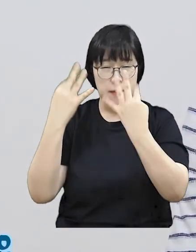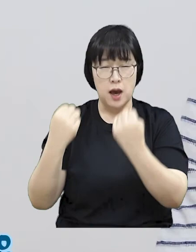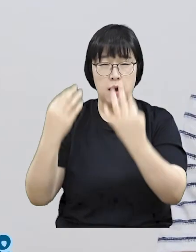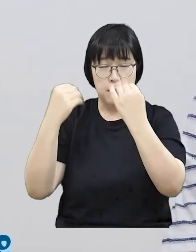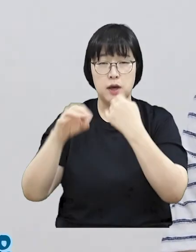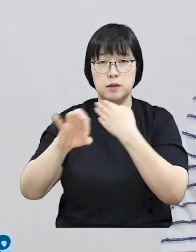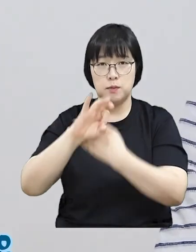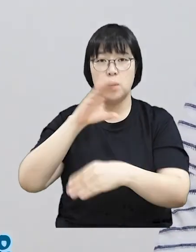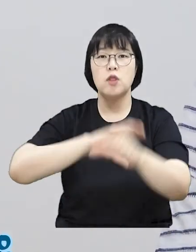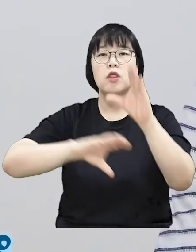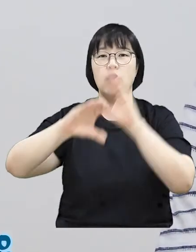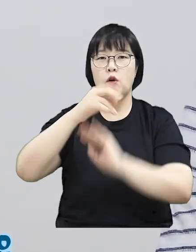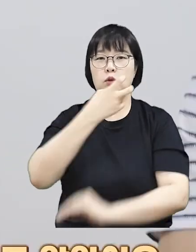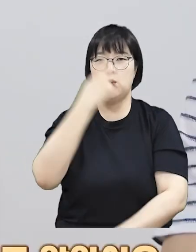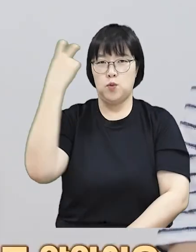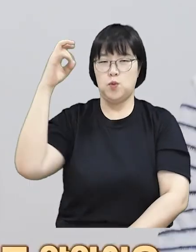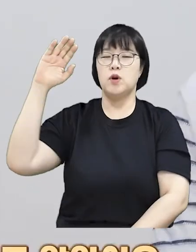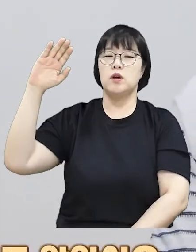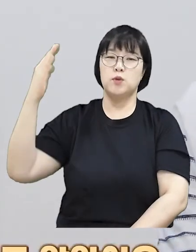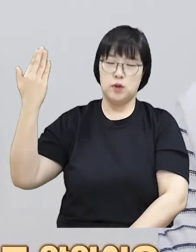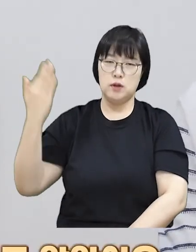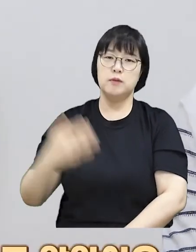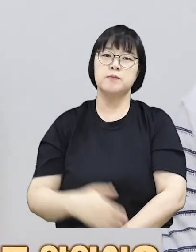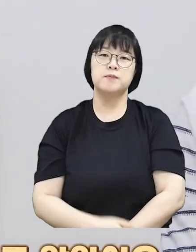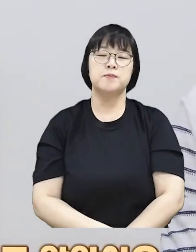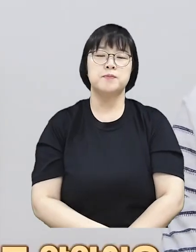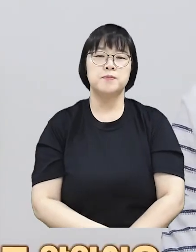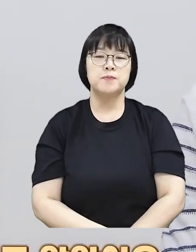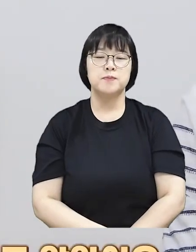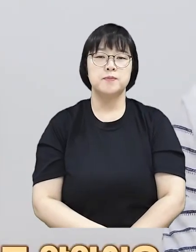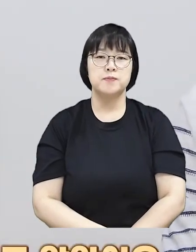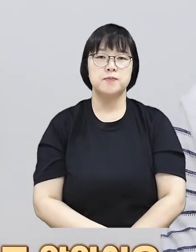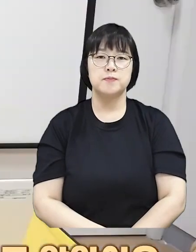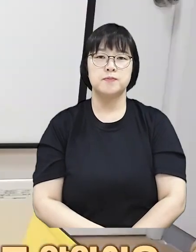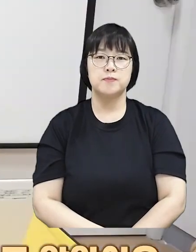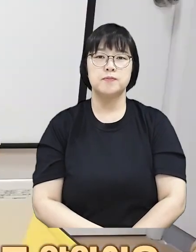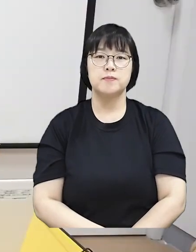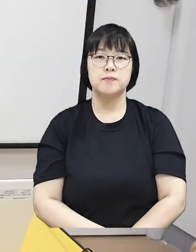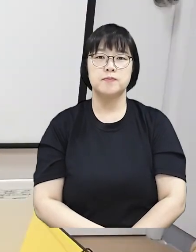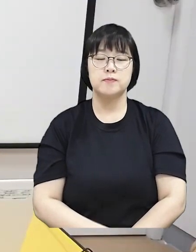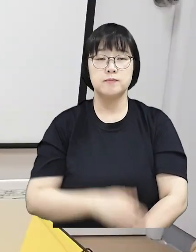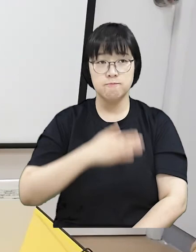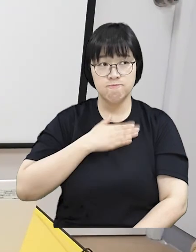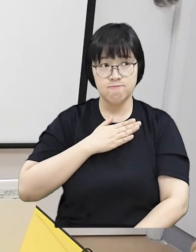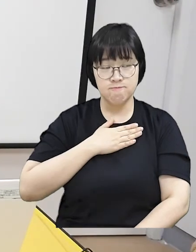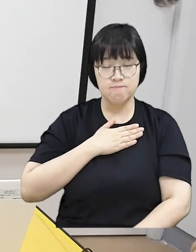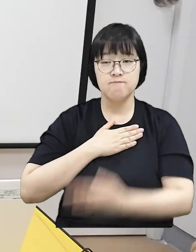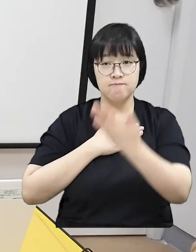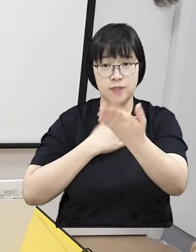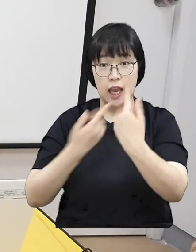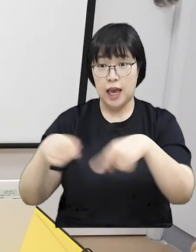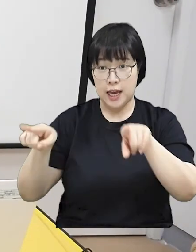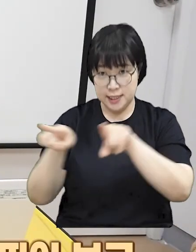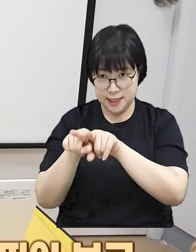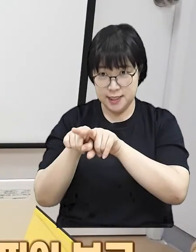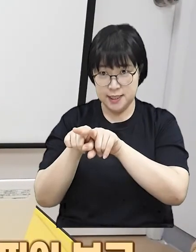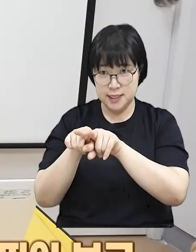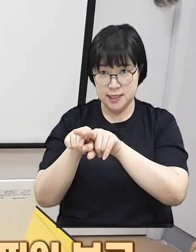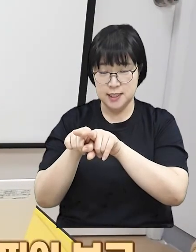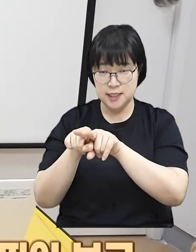컴퓨터가 많이 알아요. 똑똑해져요. 맞아요. 더 똑똑한 인공지능을 만들 수 있다는 것도 알았어요. 선생님도 우리 제이랑 같이